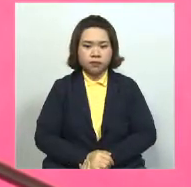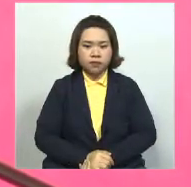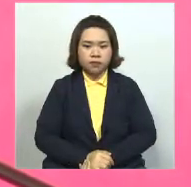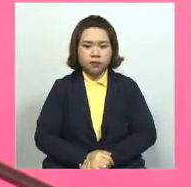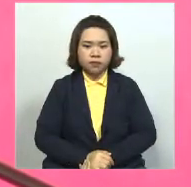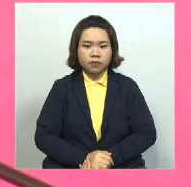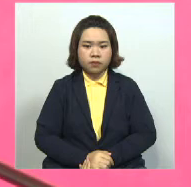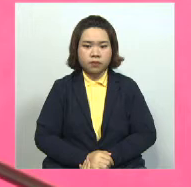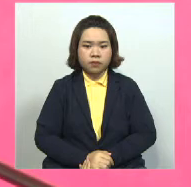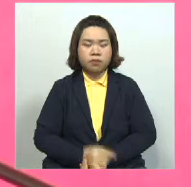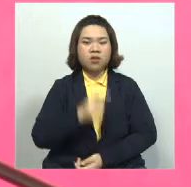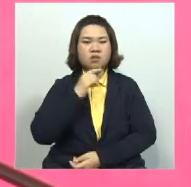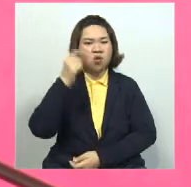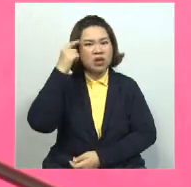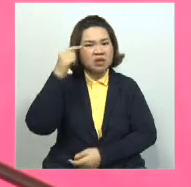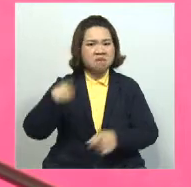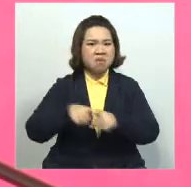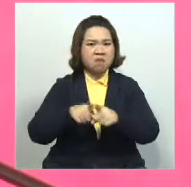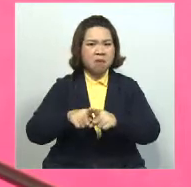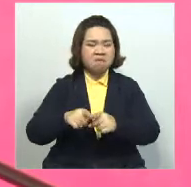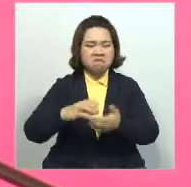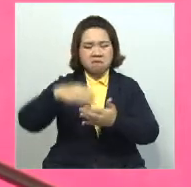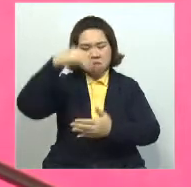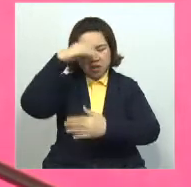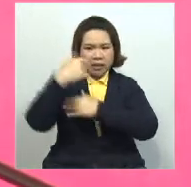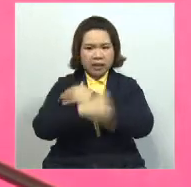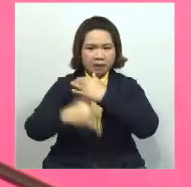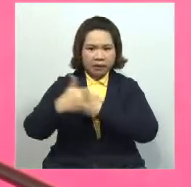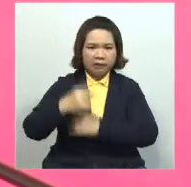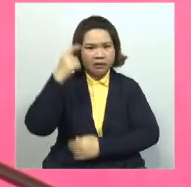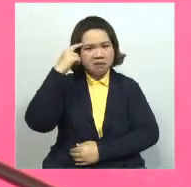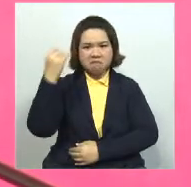นะครับอย่าไปเอาความเป็นซ้ายจัดที่ไปเรียนมาแล้วดัดจริต